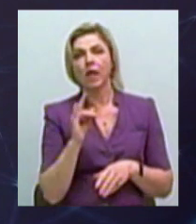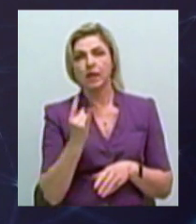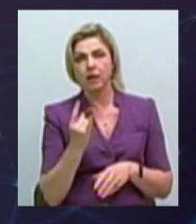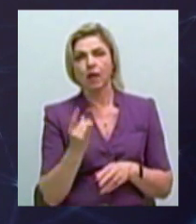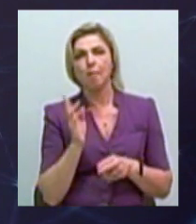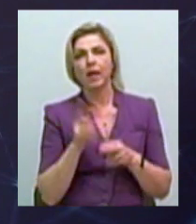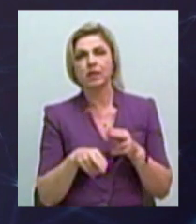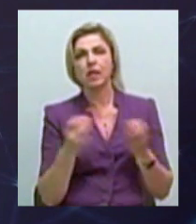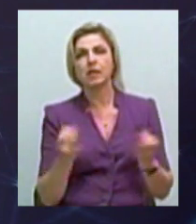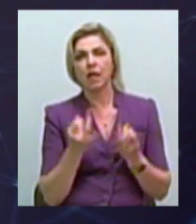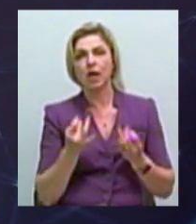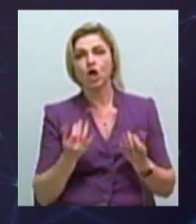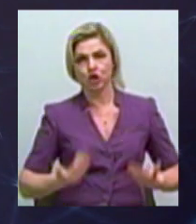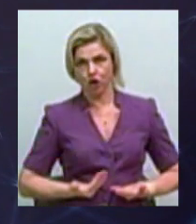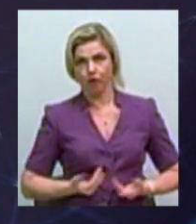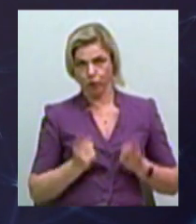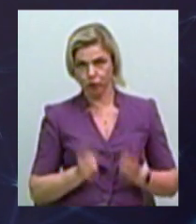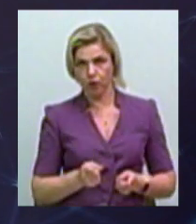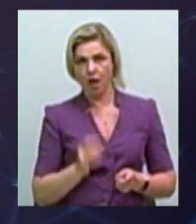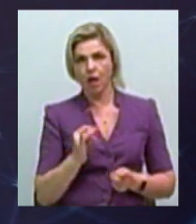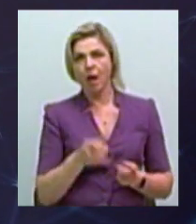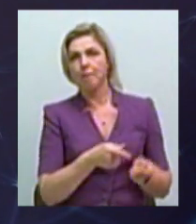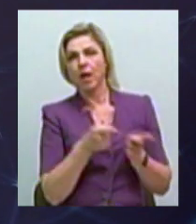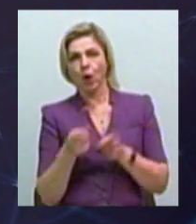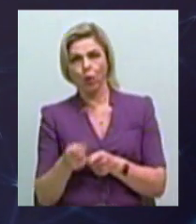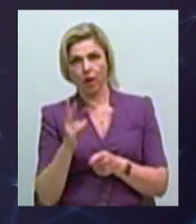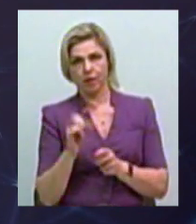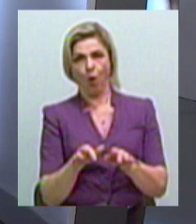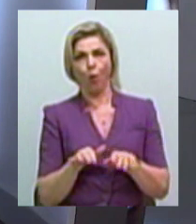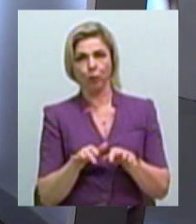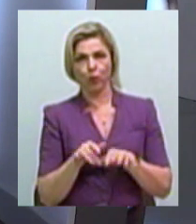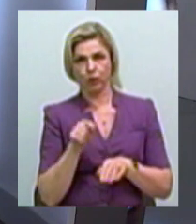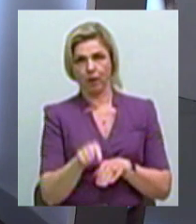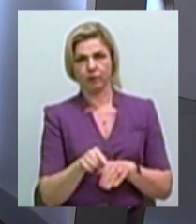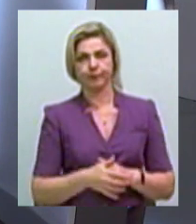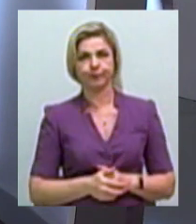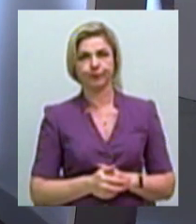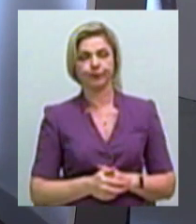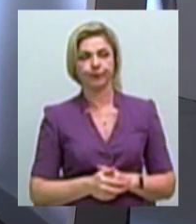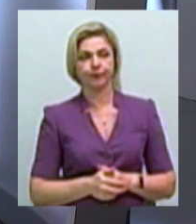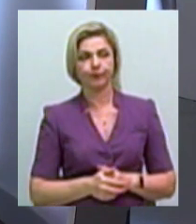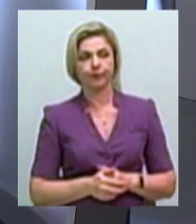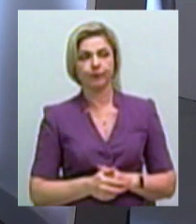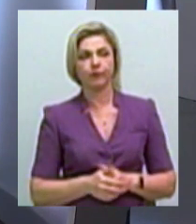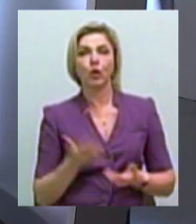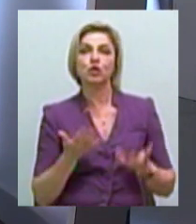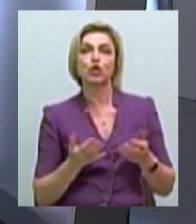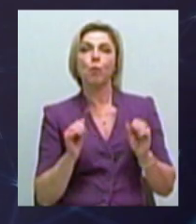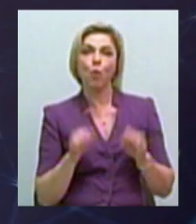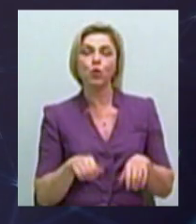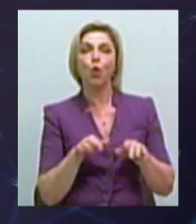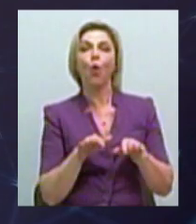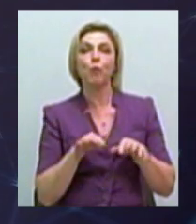цікавити зовнішній світ, і вона переключилася на комп'ютерний віртуальний. А скажіть, будь ласка, чи можуть